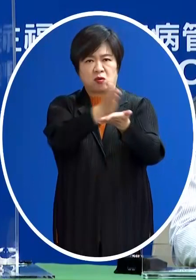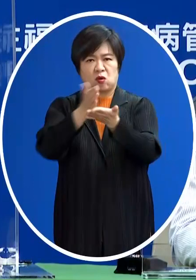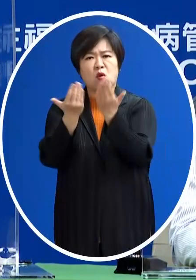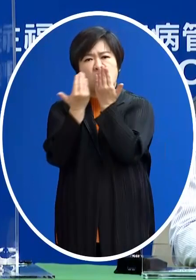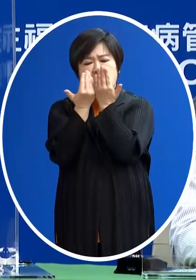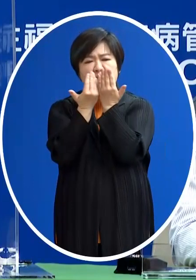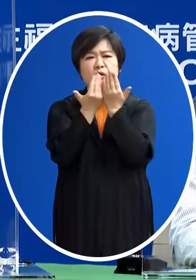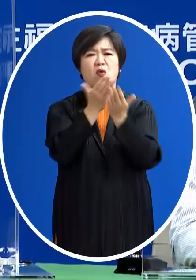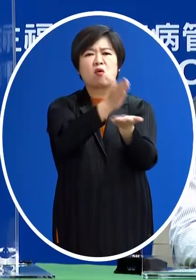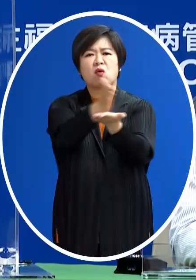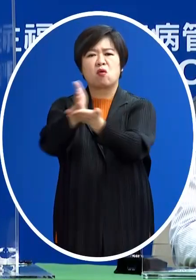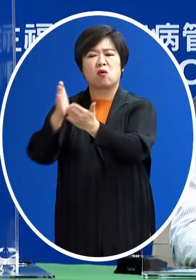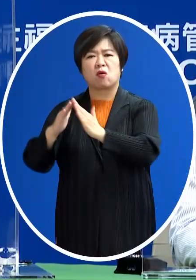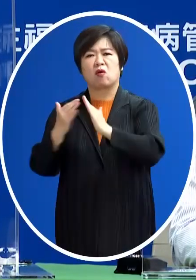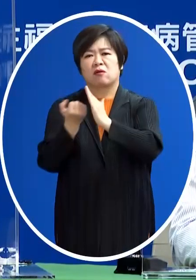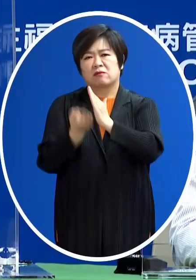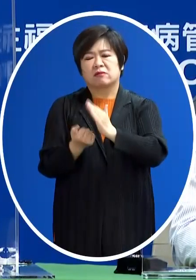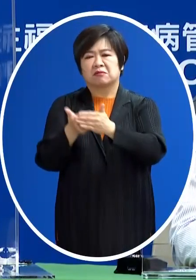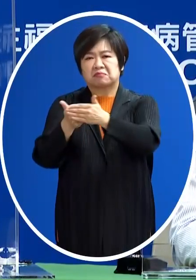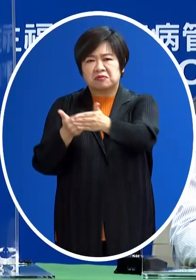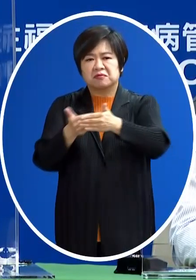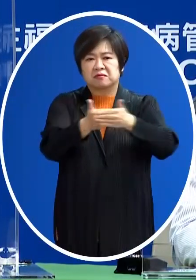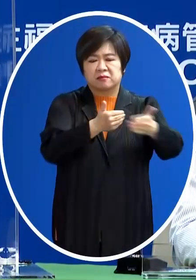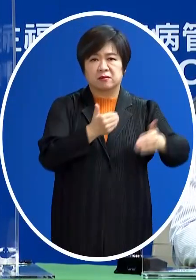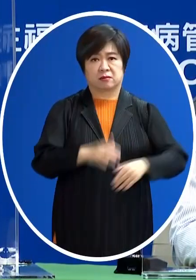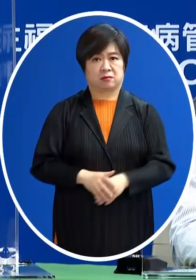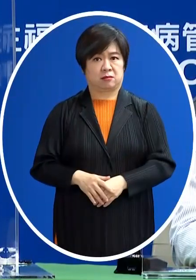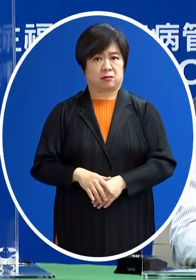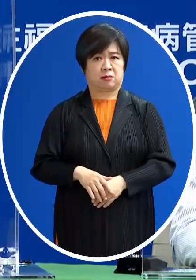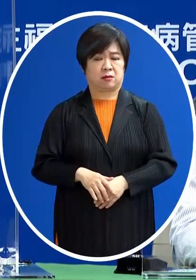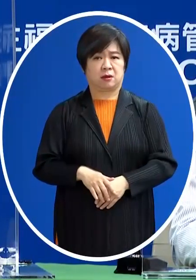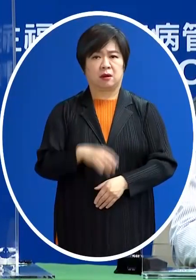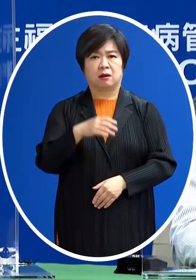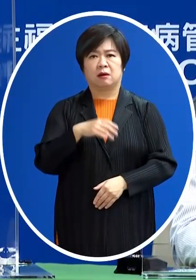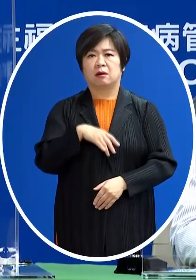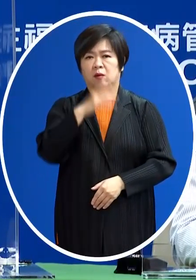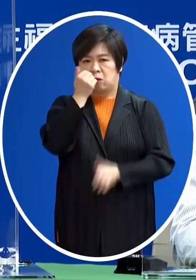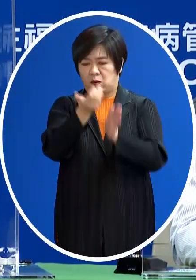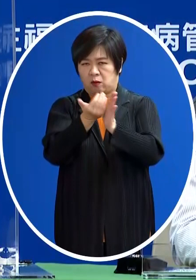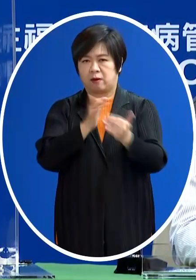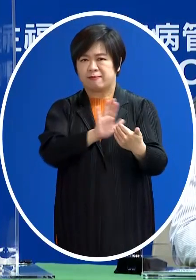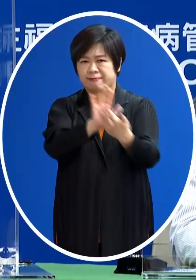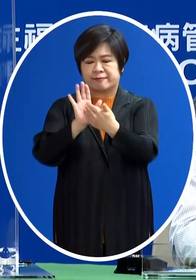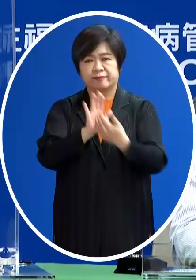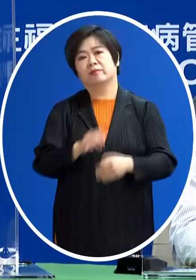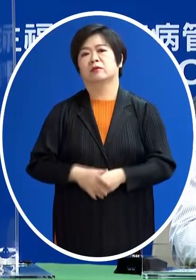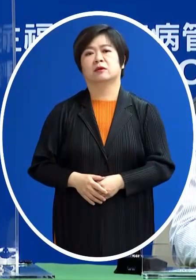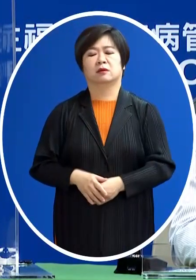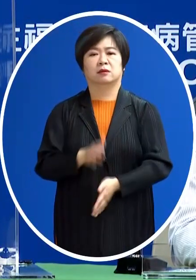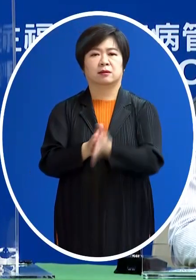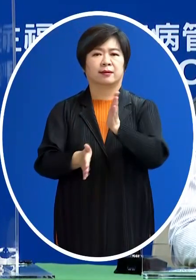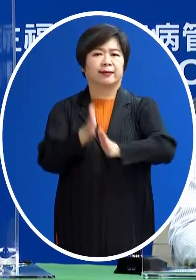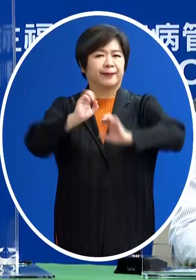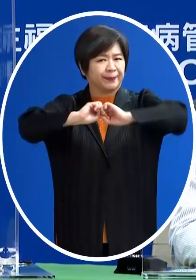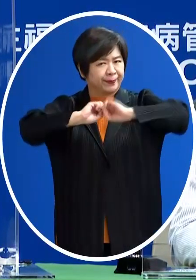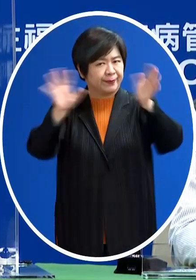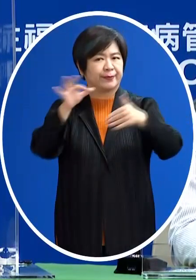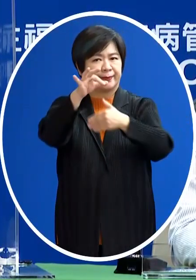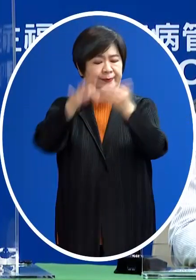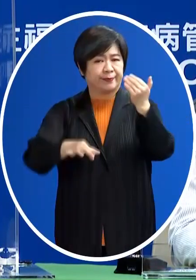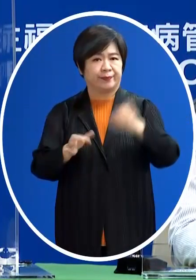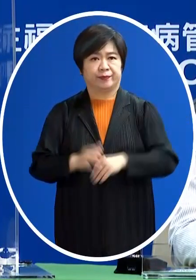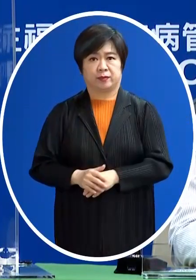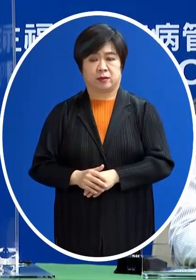防性的居隔，相对很多是预防性。我们再重申一下我们这个规定了哈，就整体哈，